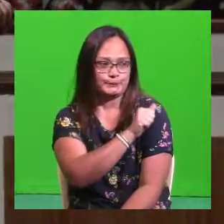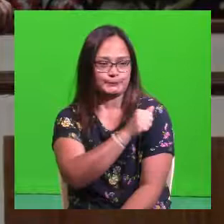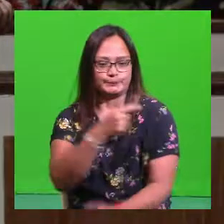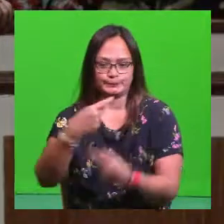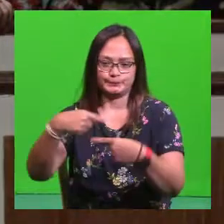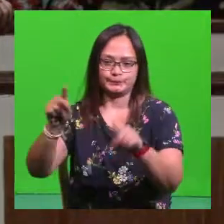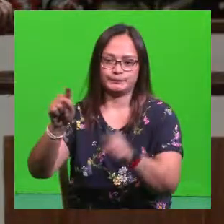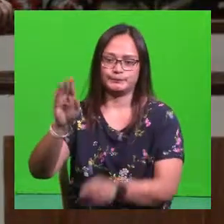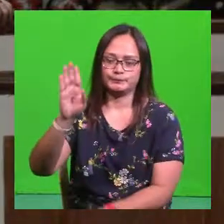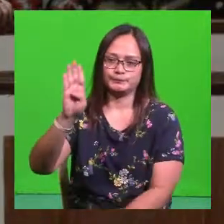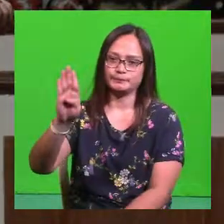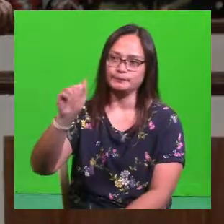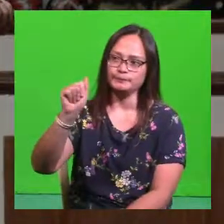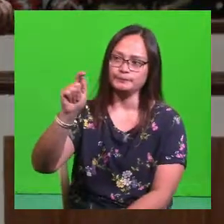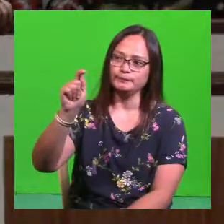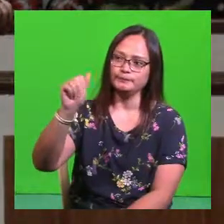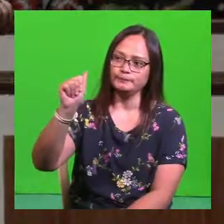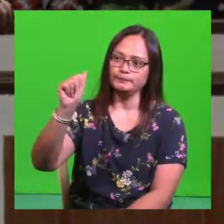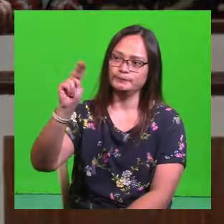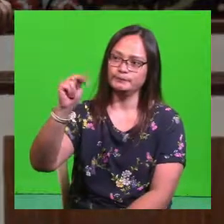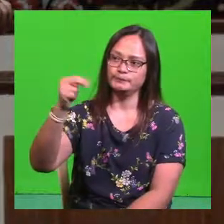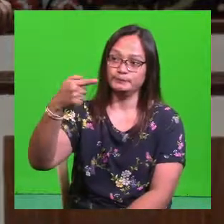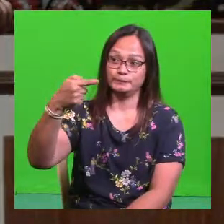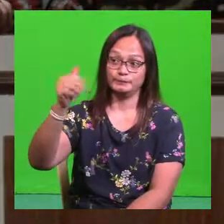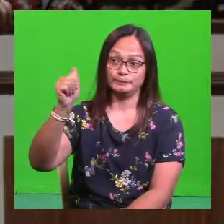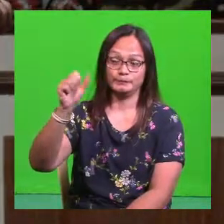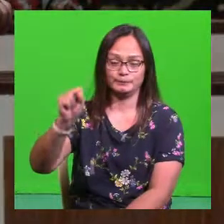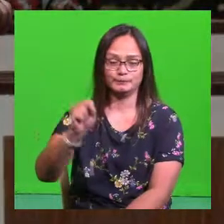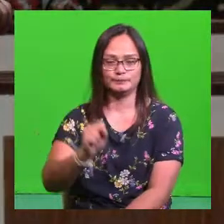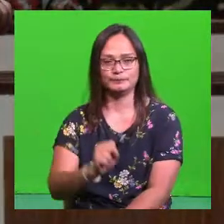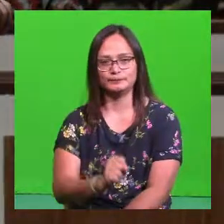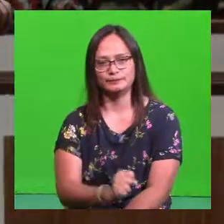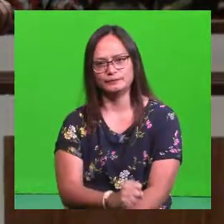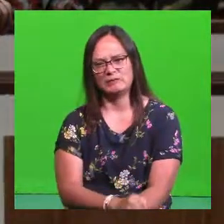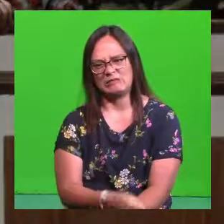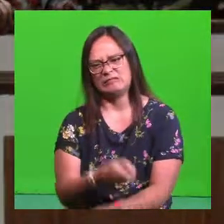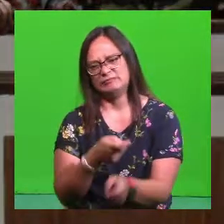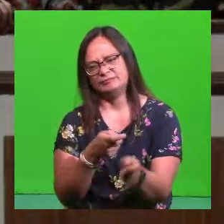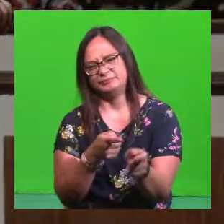traffic. Ay, mahigit isang oras.